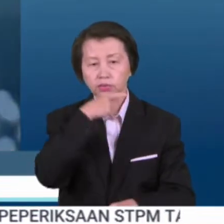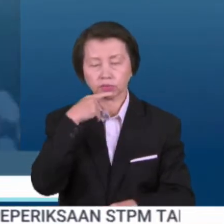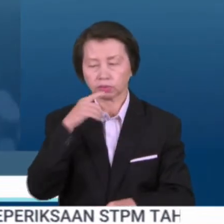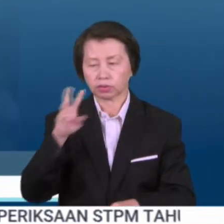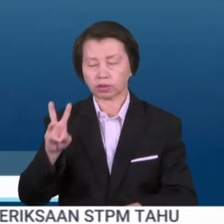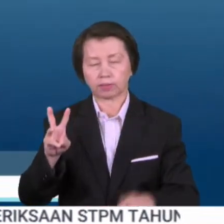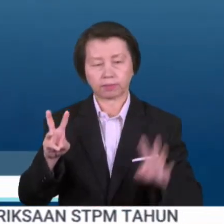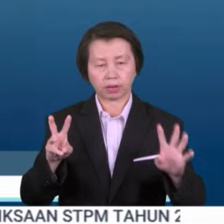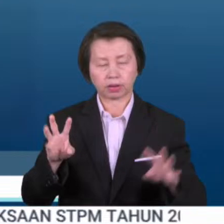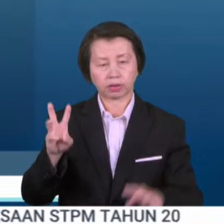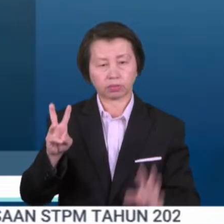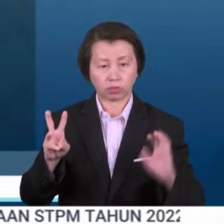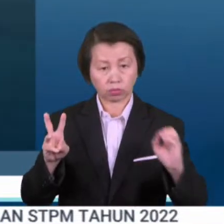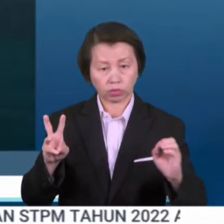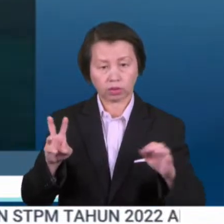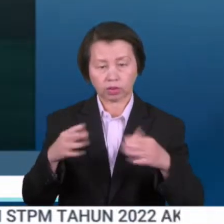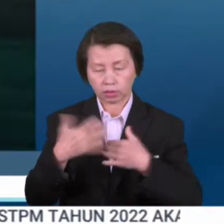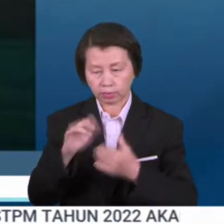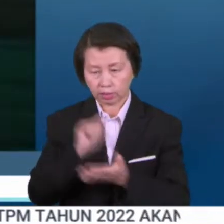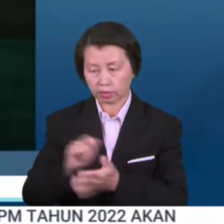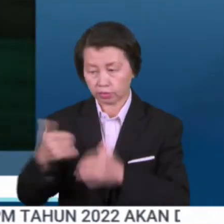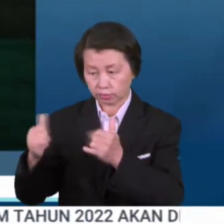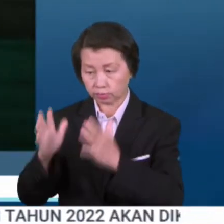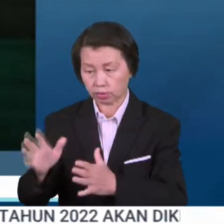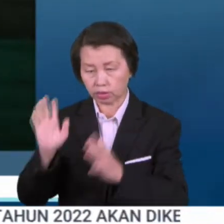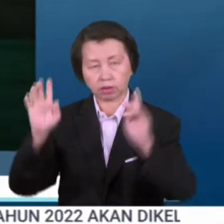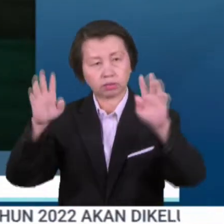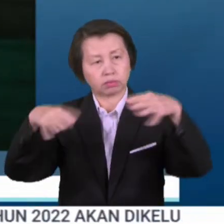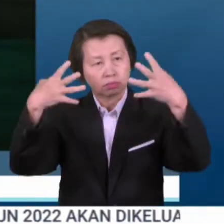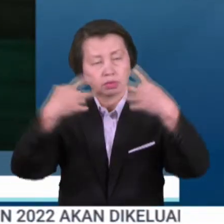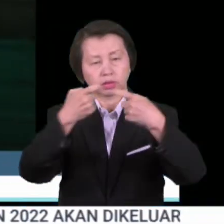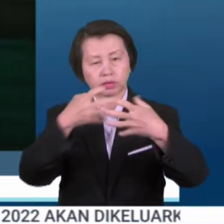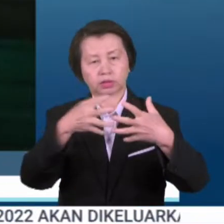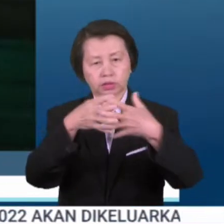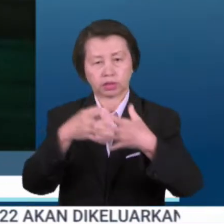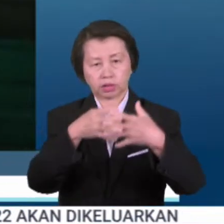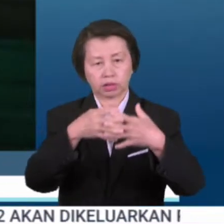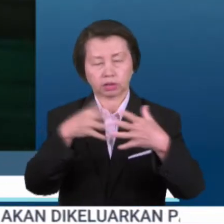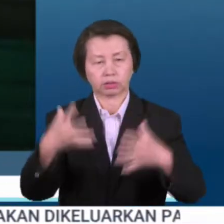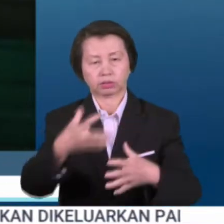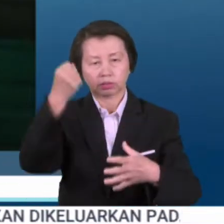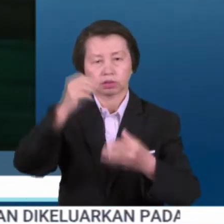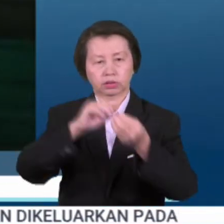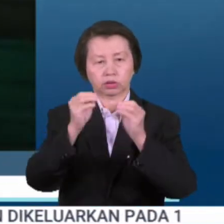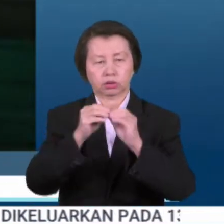6460 selepas ini pemain itu bakal menentang lawan dari Amerika Syarikat misengki untuk merebut tempat ke separokahh